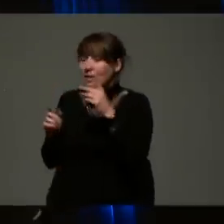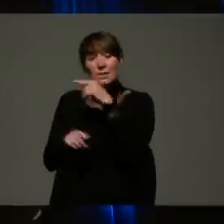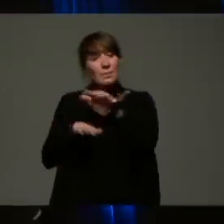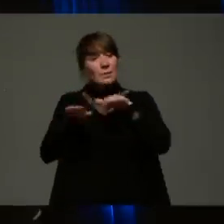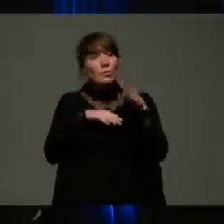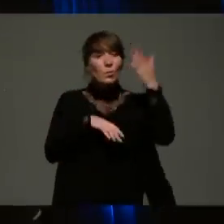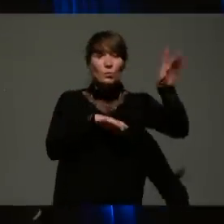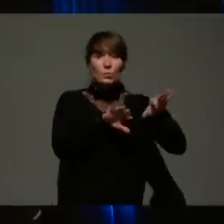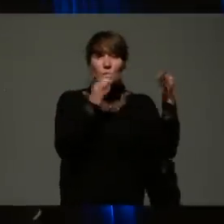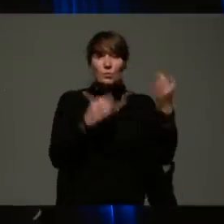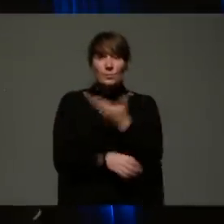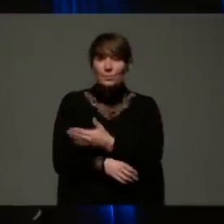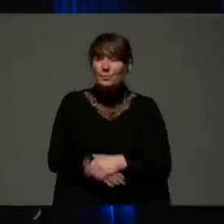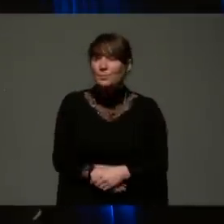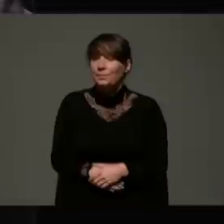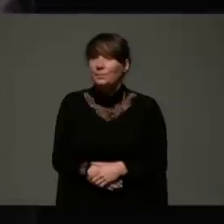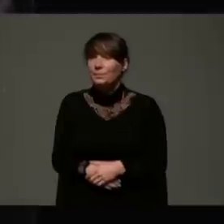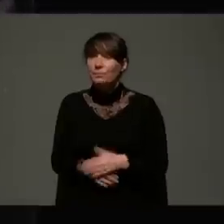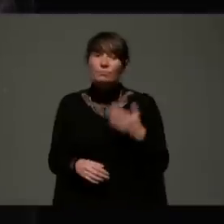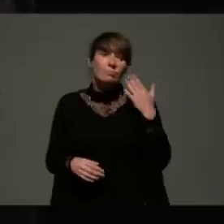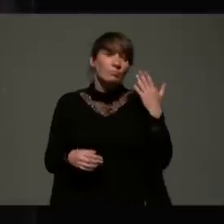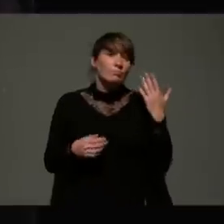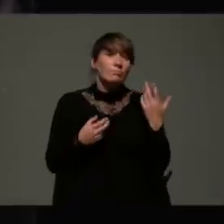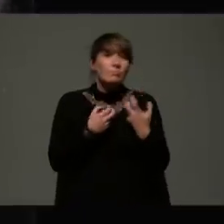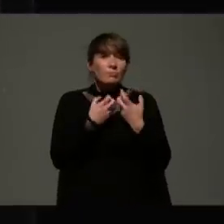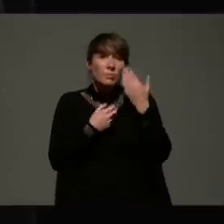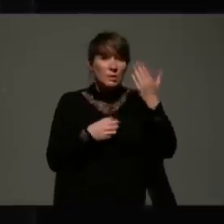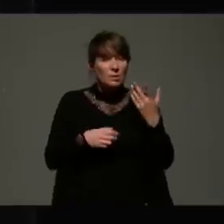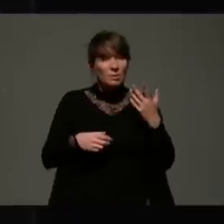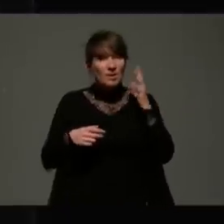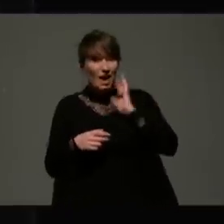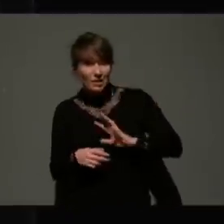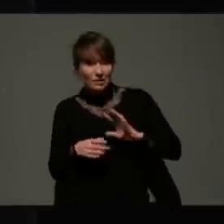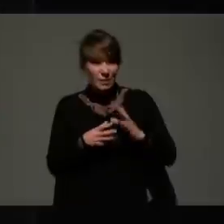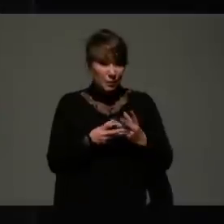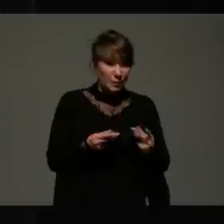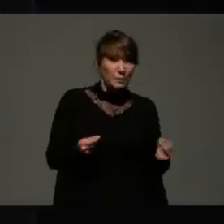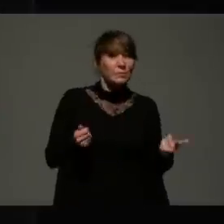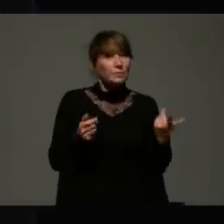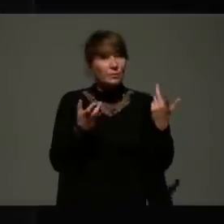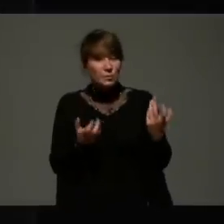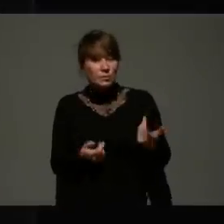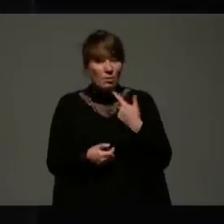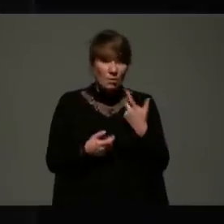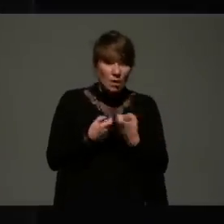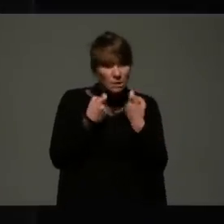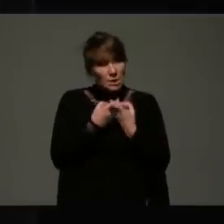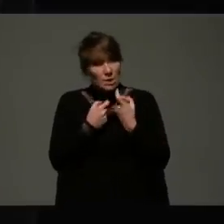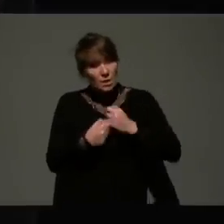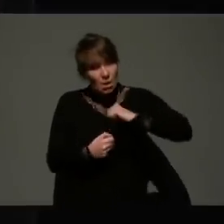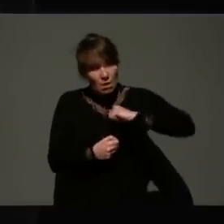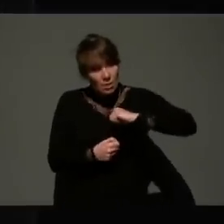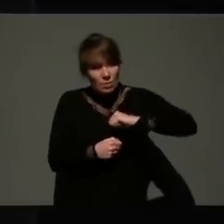l'avait appris depuis longtemps, et que notamment, si on veut brûler ses graisses, ben, il n'y a pas besoin de faire des exercices d'une grande